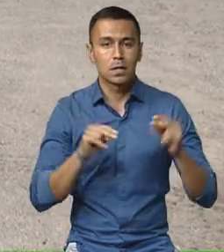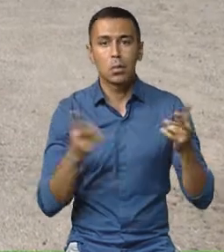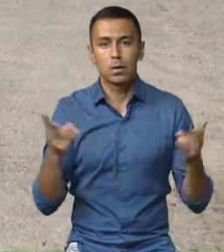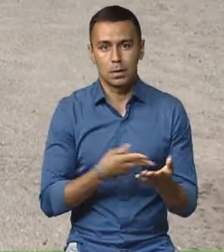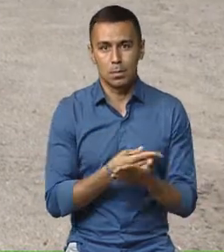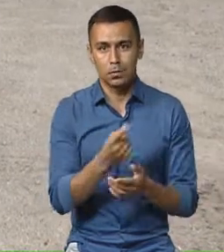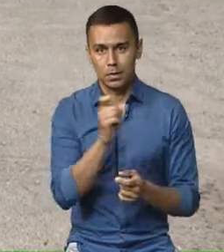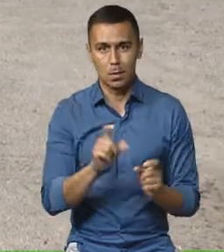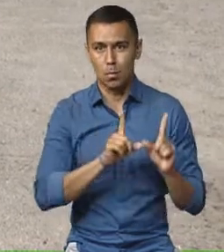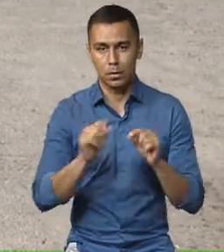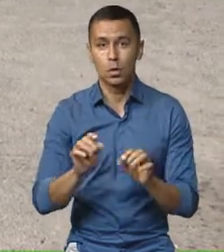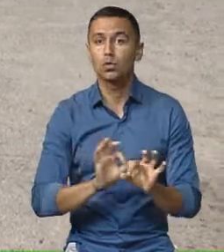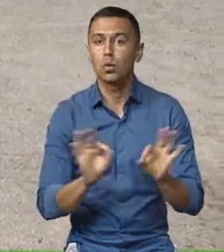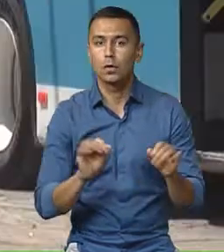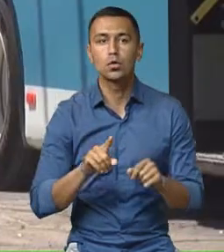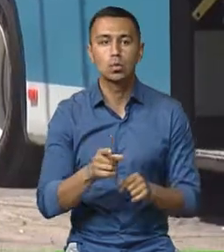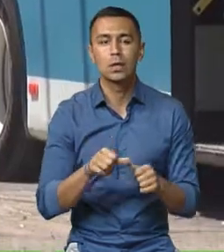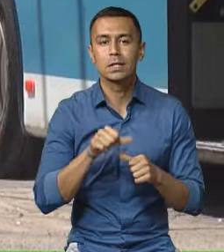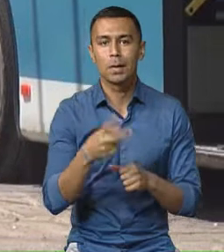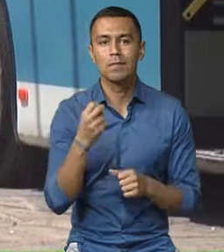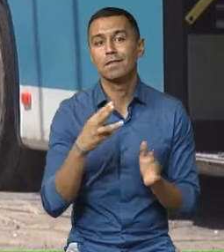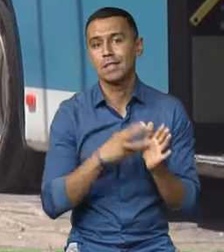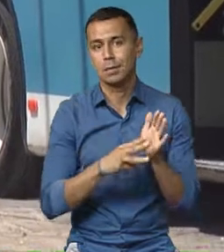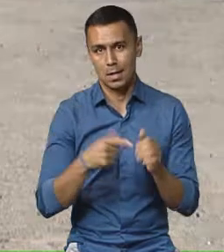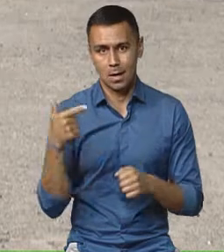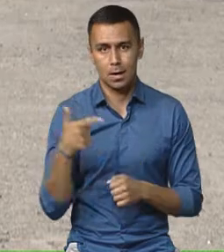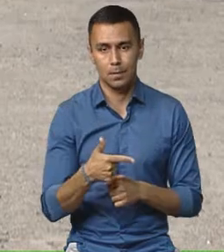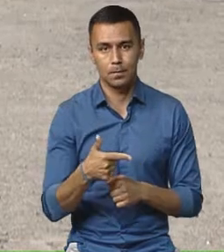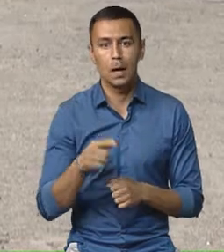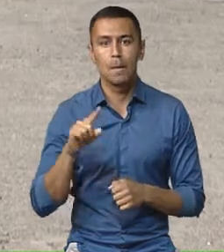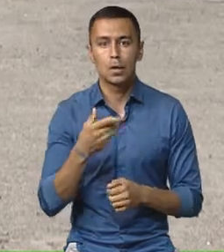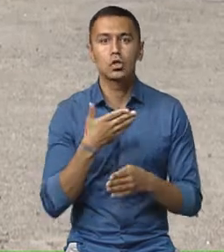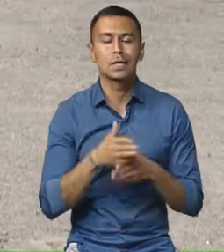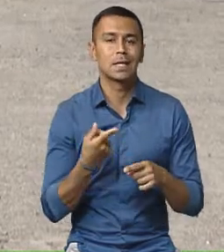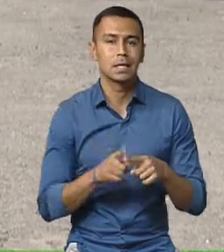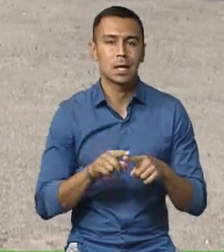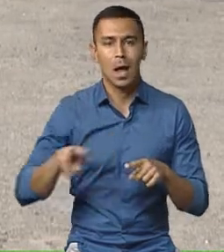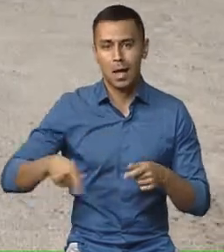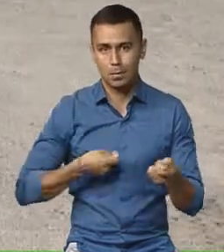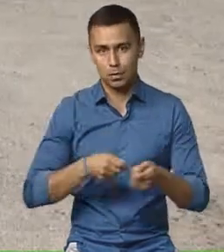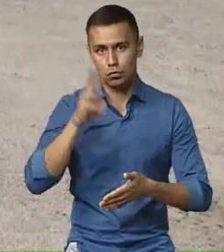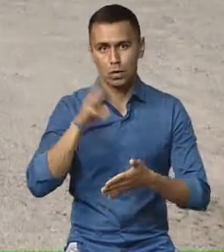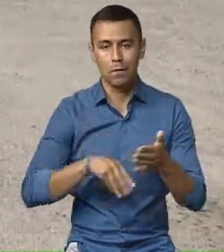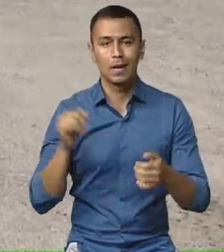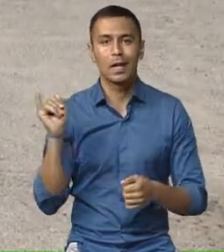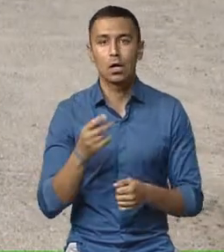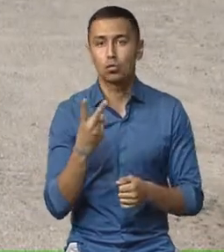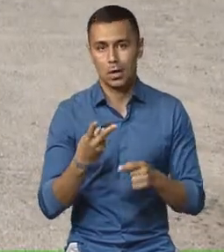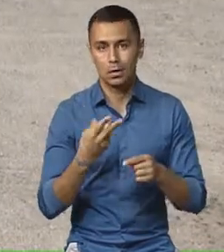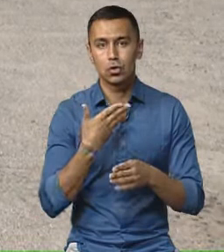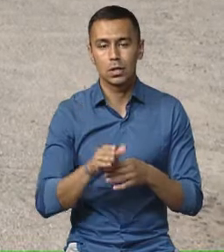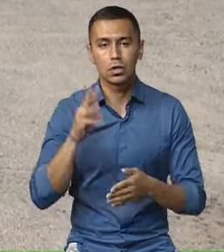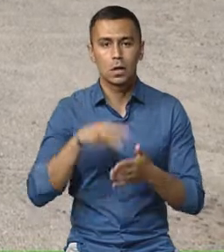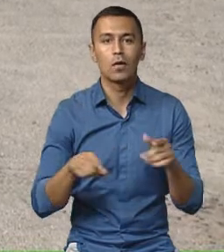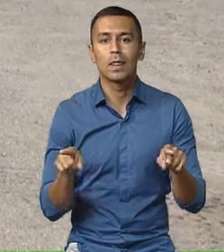за проїзд. Та розповідає, чому саме 280 гривень. Перша частина – це адміністративний штраф, і друга частина штрафу